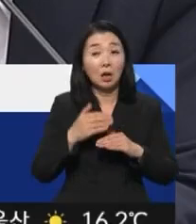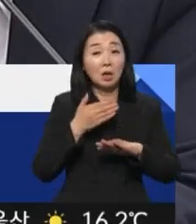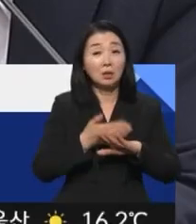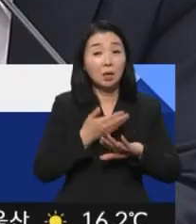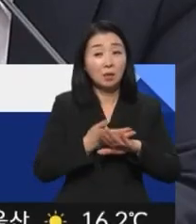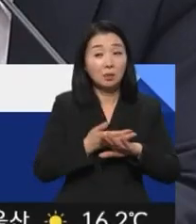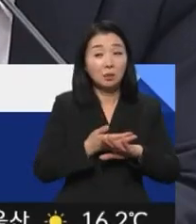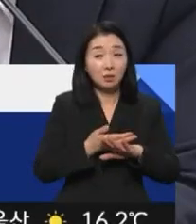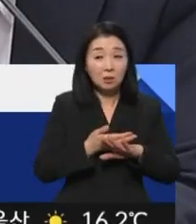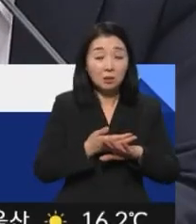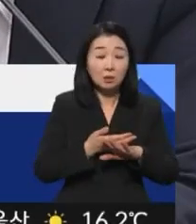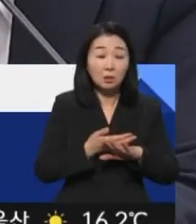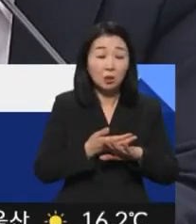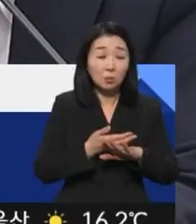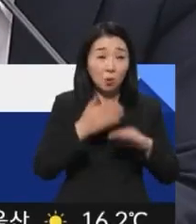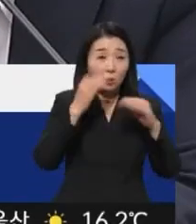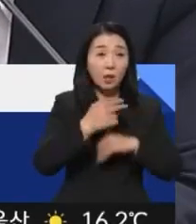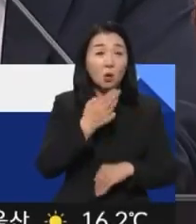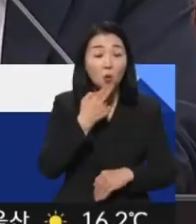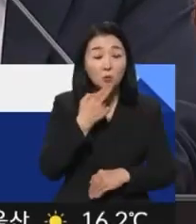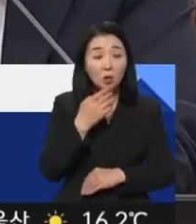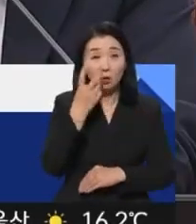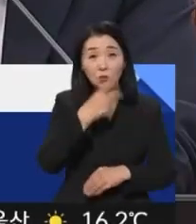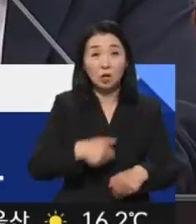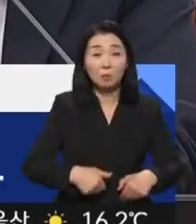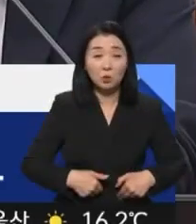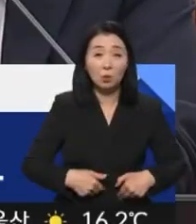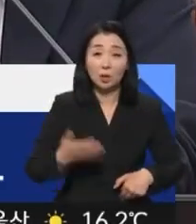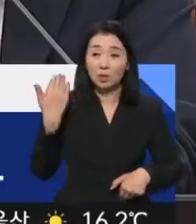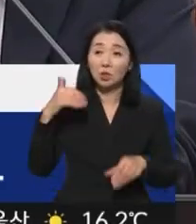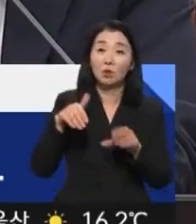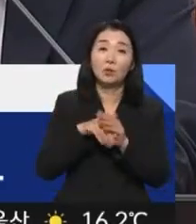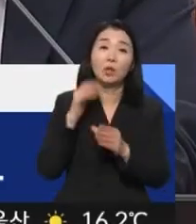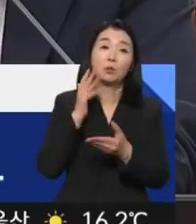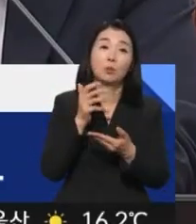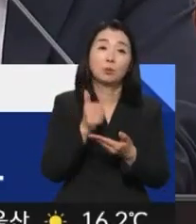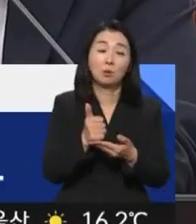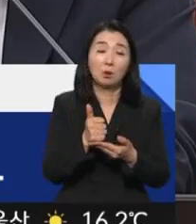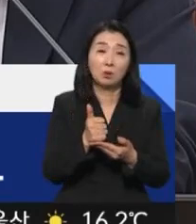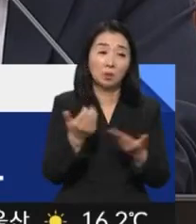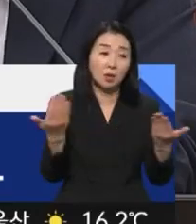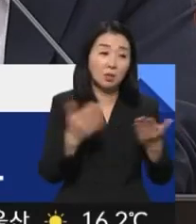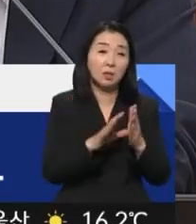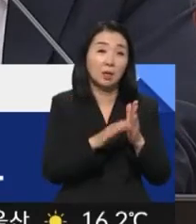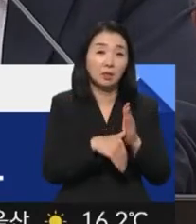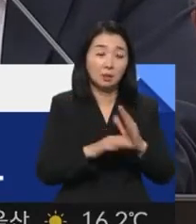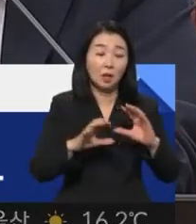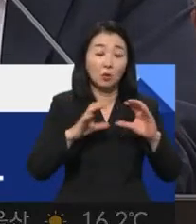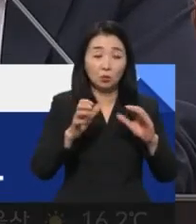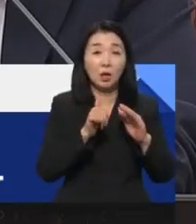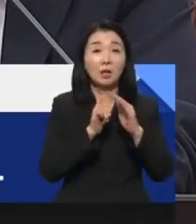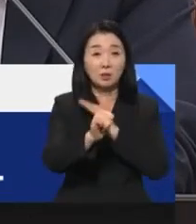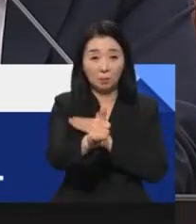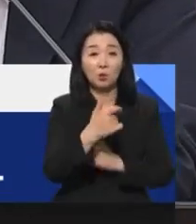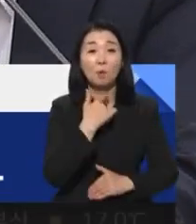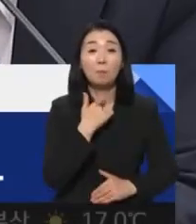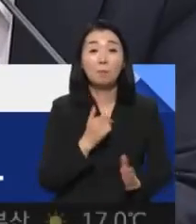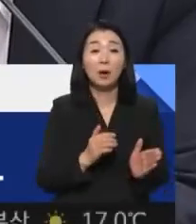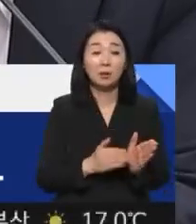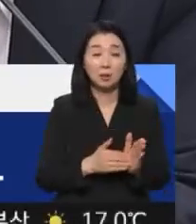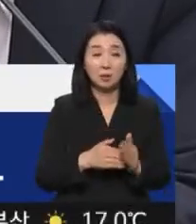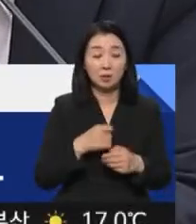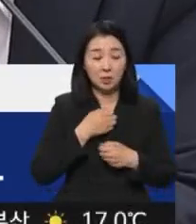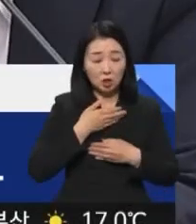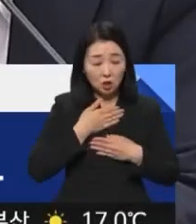수사를 해야 된다는 점에 대해서는 그건 원칙입니다만 전직 대통령은 또 재임 기간 동안에 국가와 국민을 대표하신 분이었기 때문에